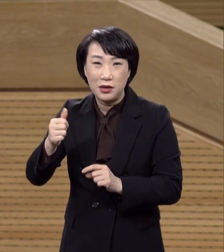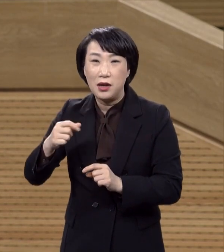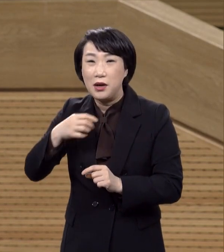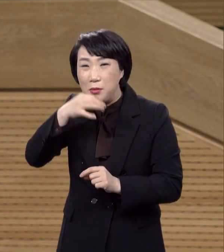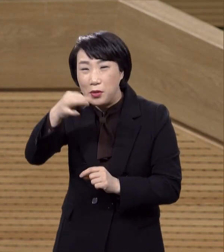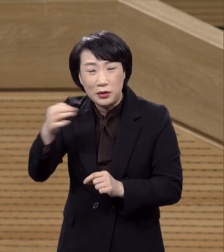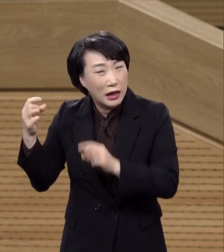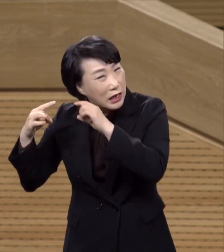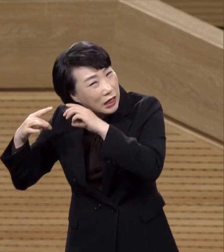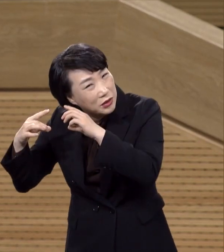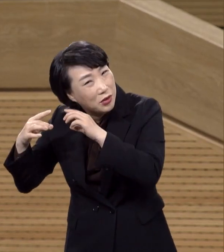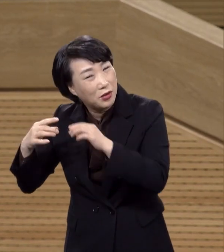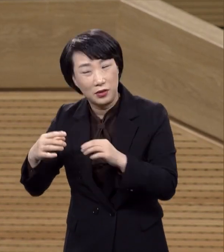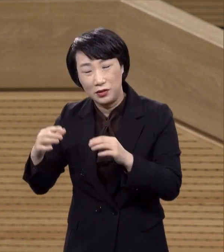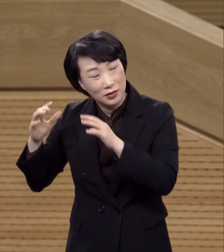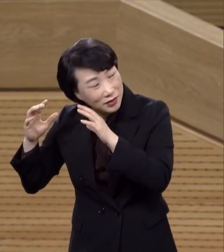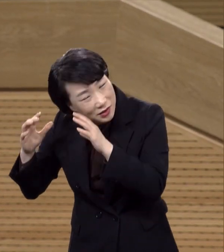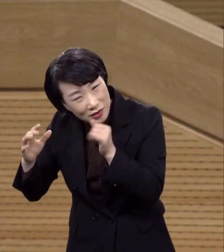공맨라만